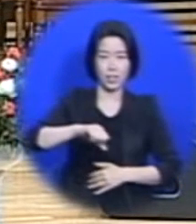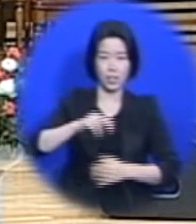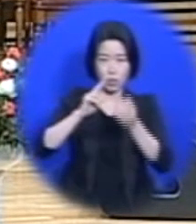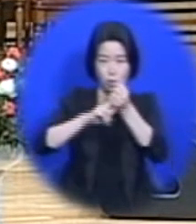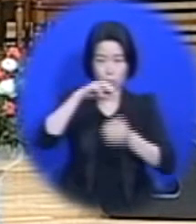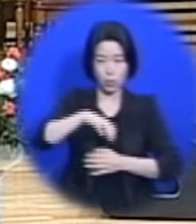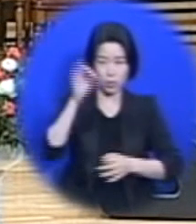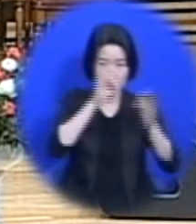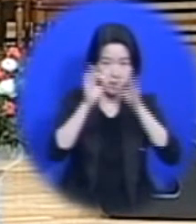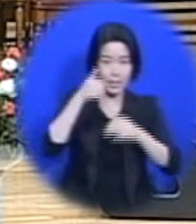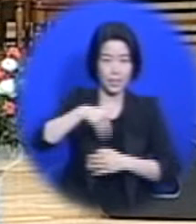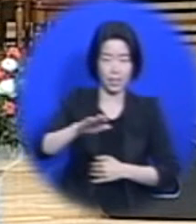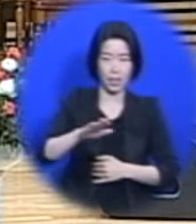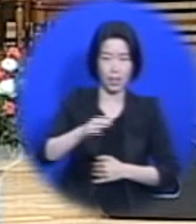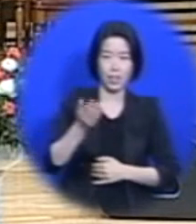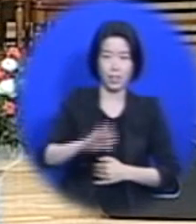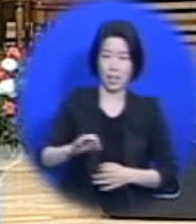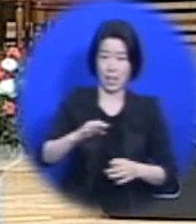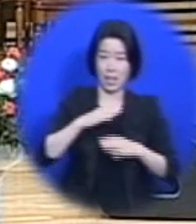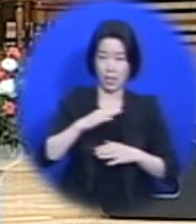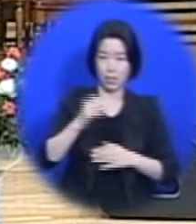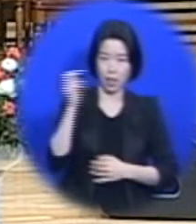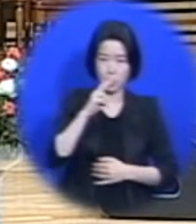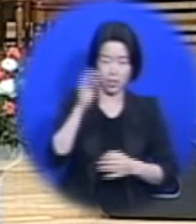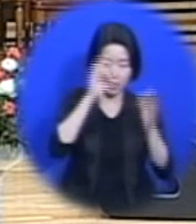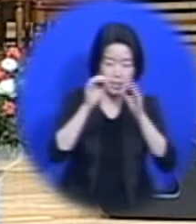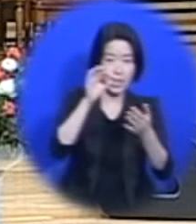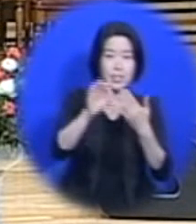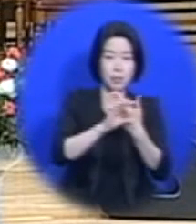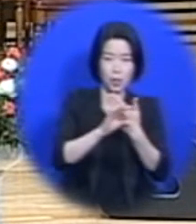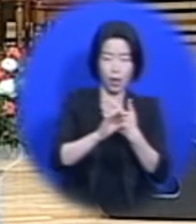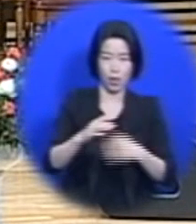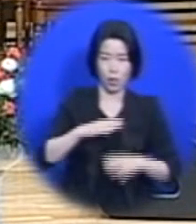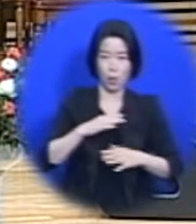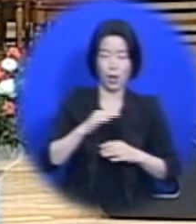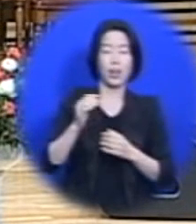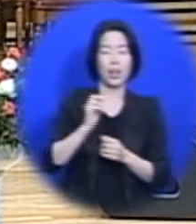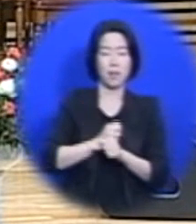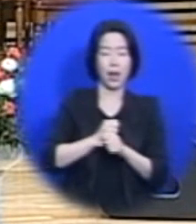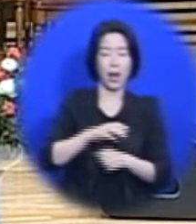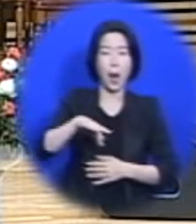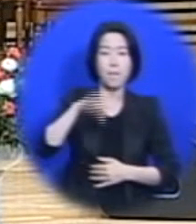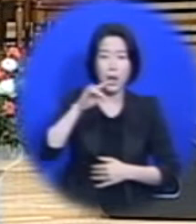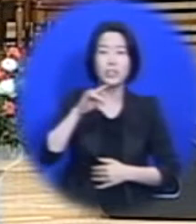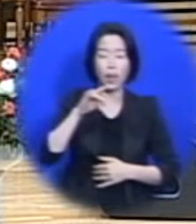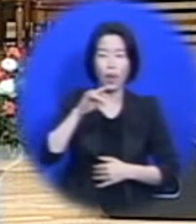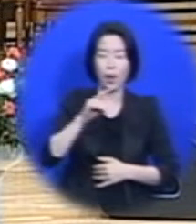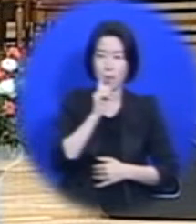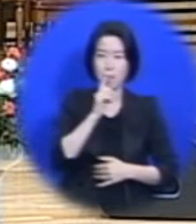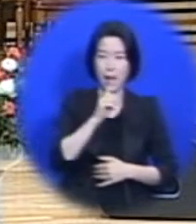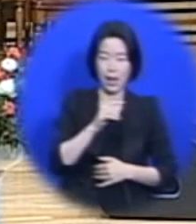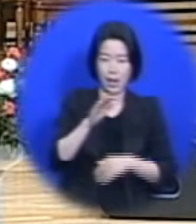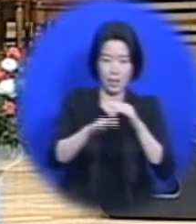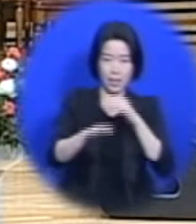겁니다. 근데 갑자기 찾으면 놀랄까 봐 이제 계속 내가 어디 가고 있다, 소파 옆을 지나고 있다,